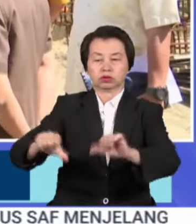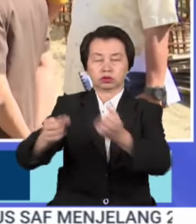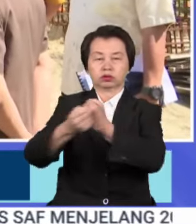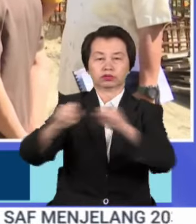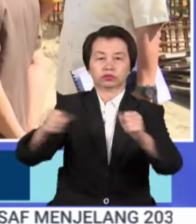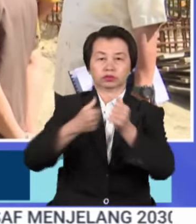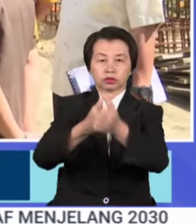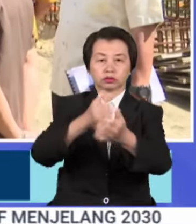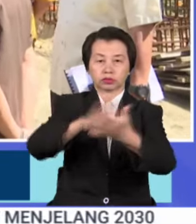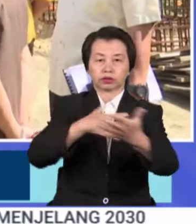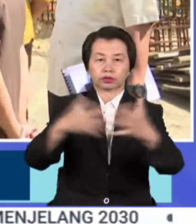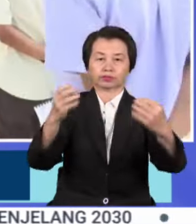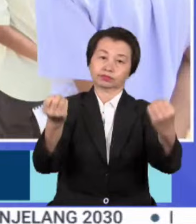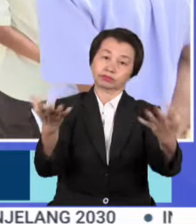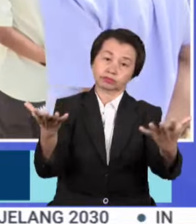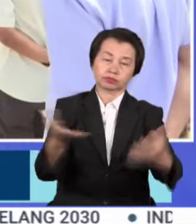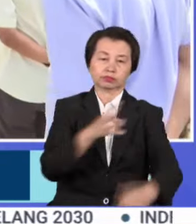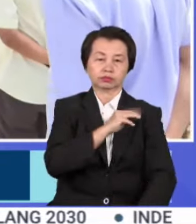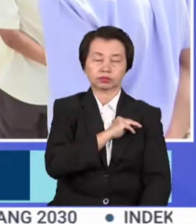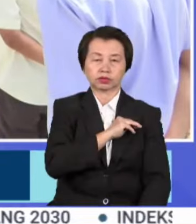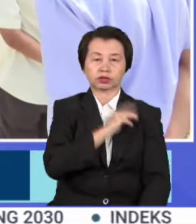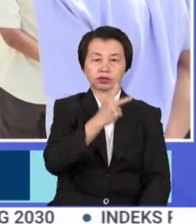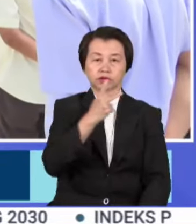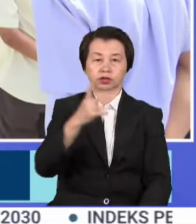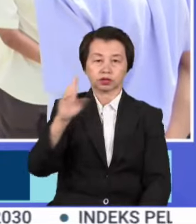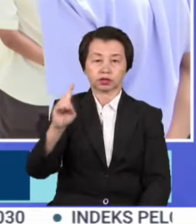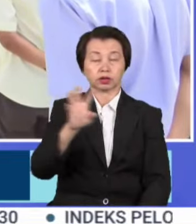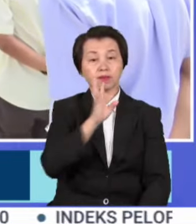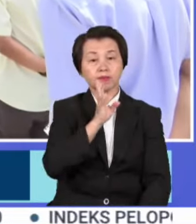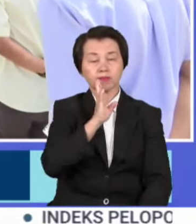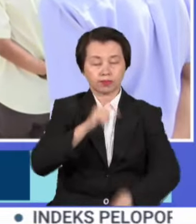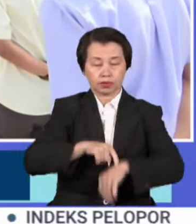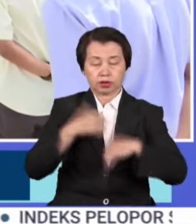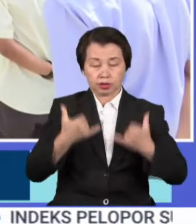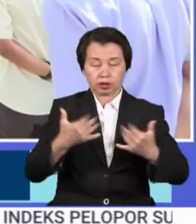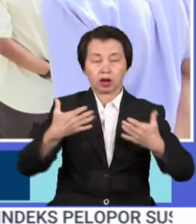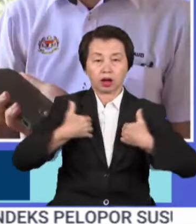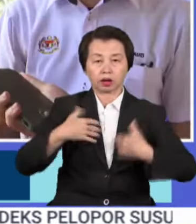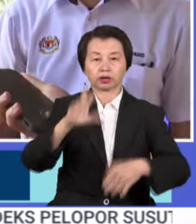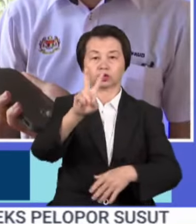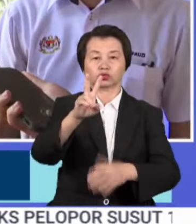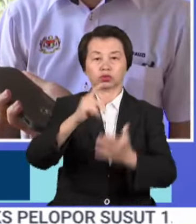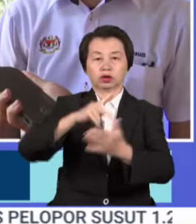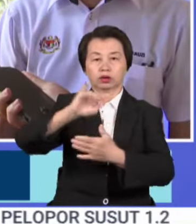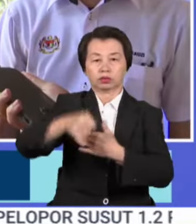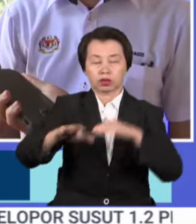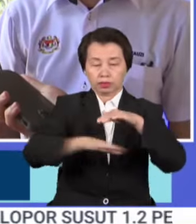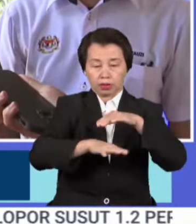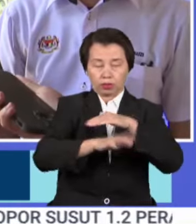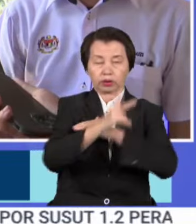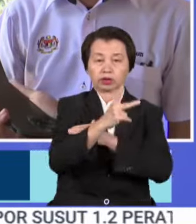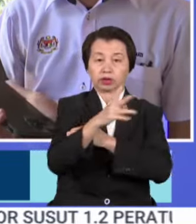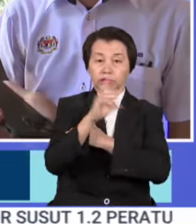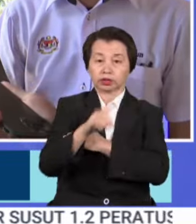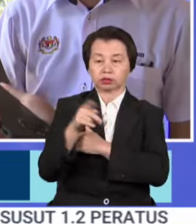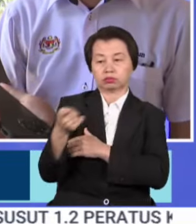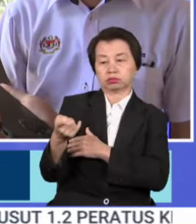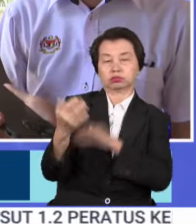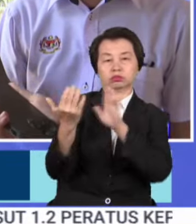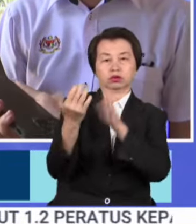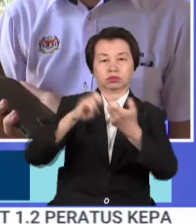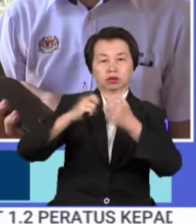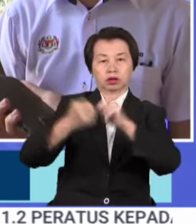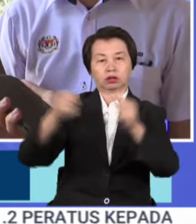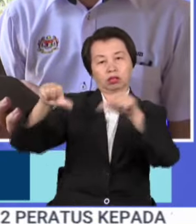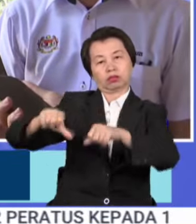disiapkan mengikut jadual. Menterinya Fahmi Fazil berkata, pada masa ini terdapat dua projek di bawah KKD yang menghadapi